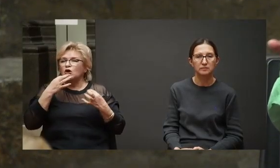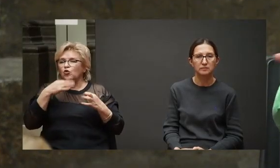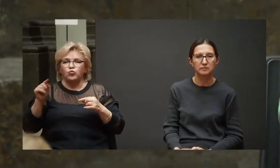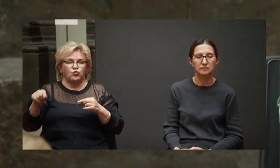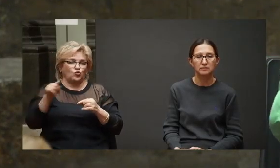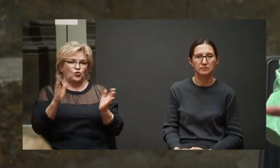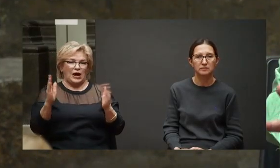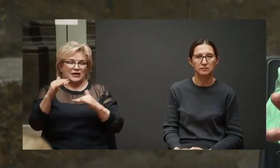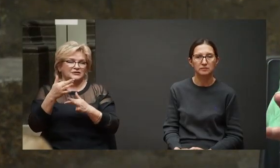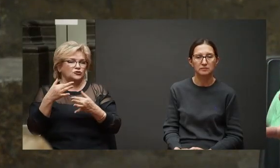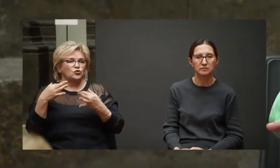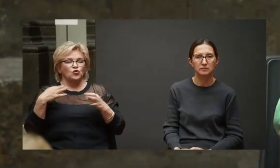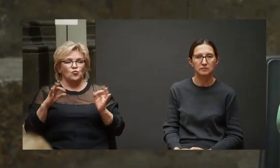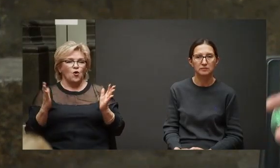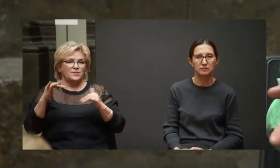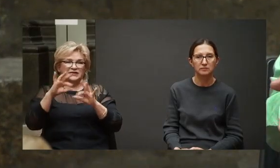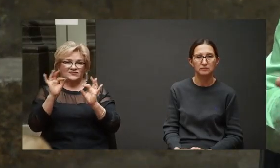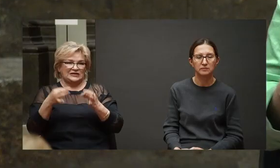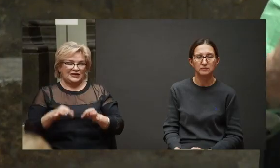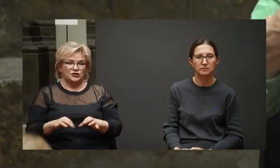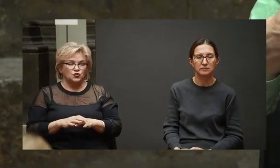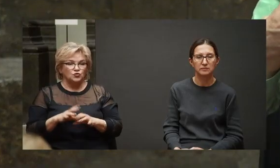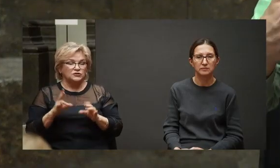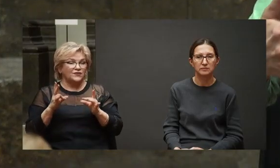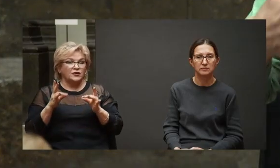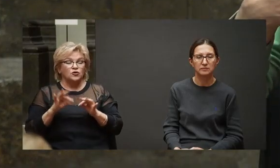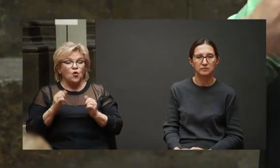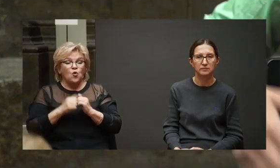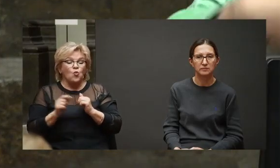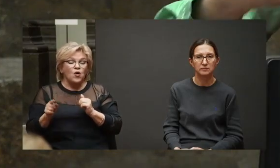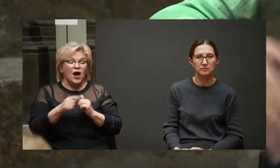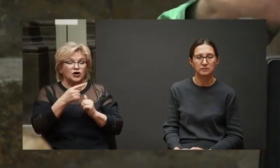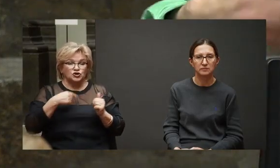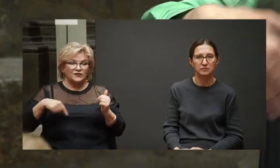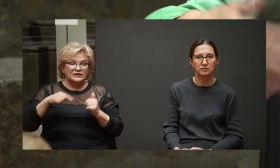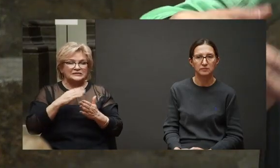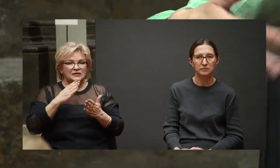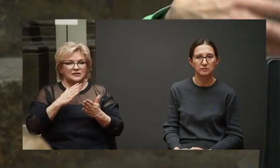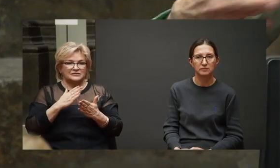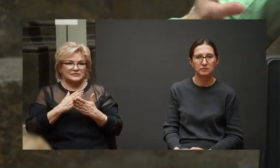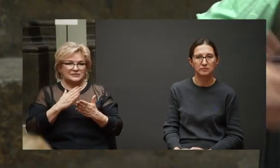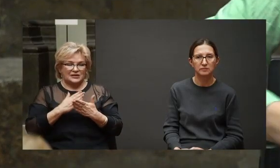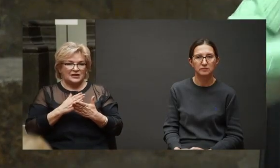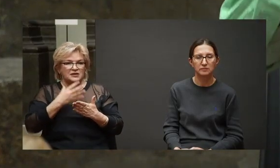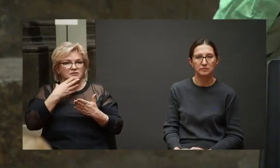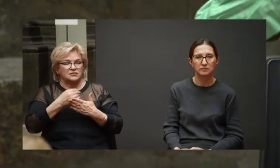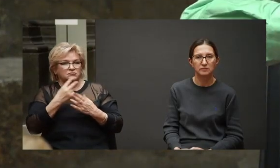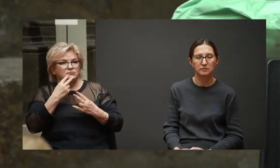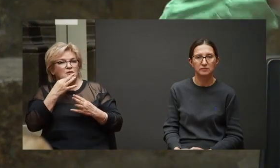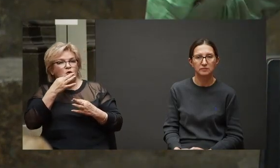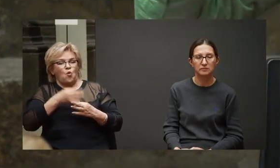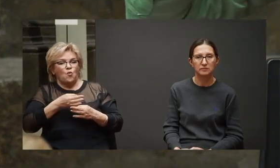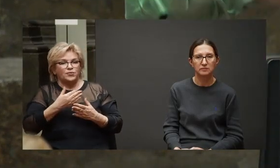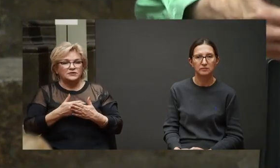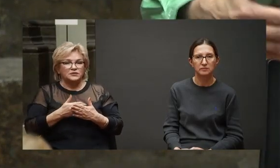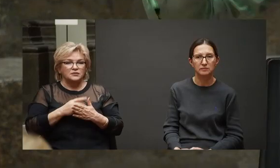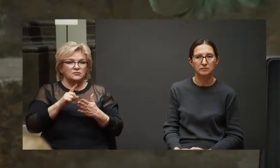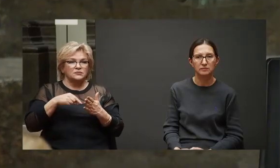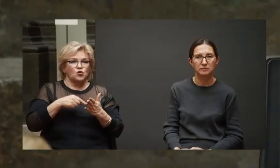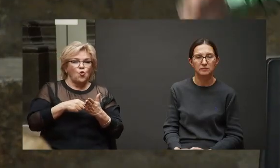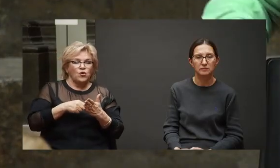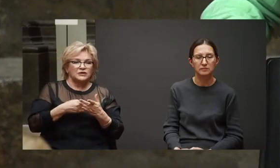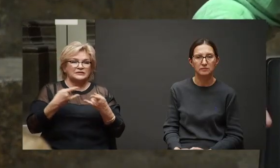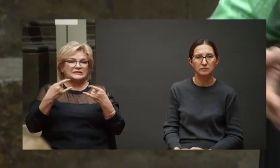совершенно картину, любое произведение искусства. Но у каждого из нас есть зрительный опыт. Город,